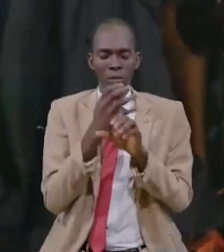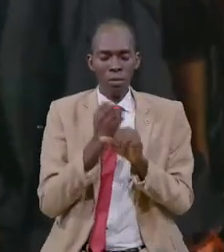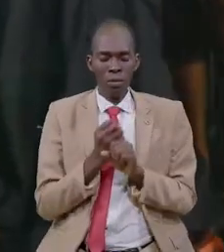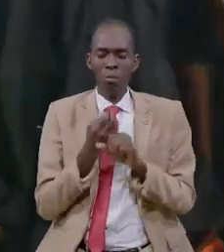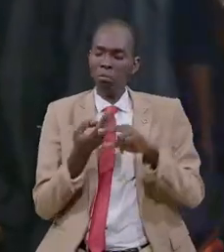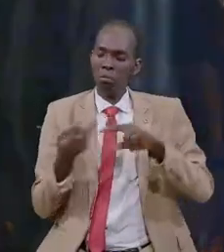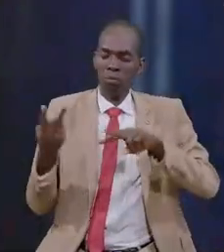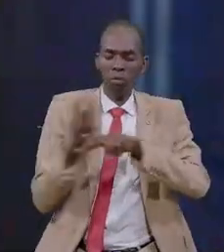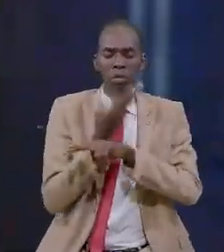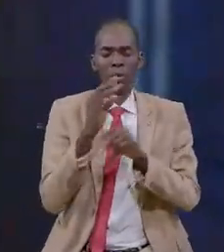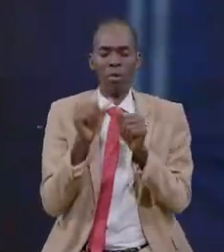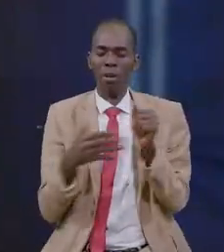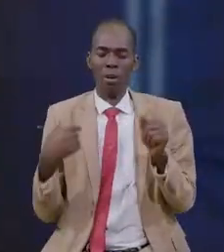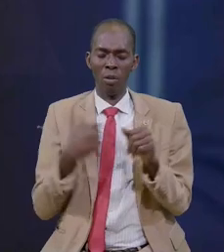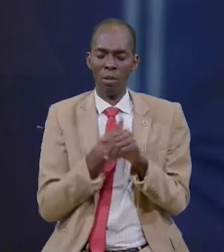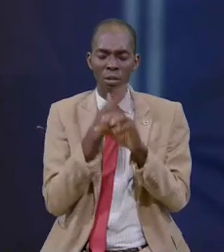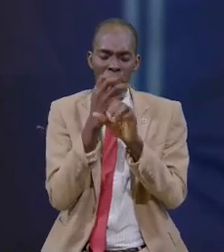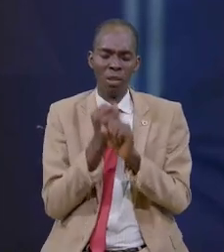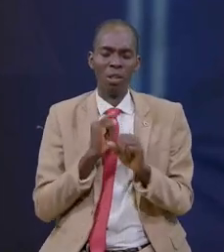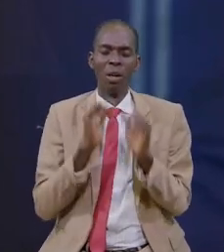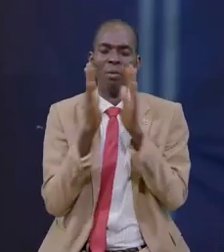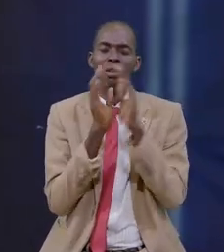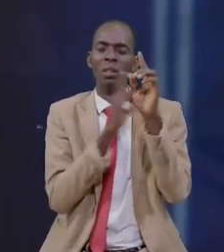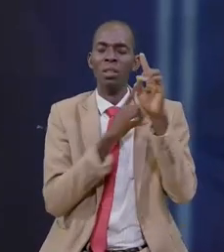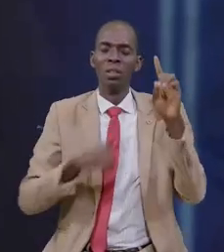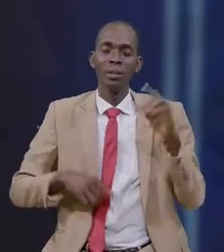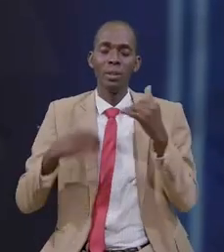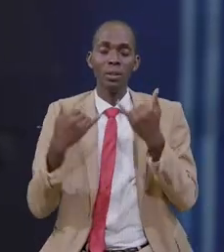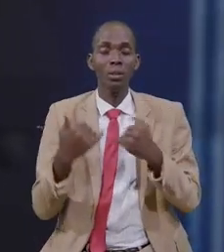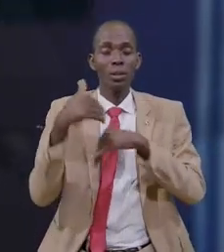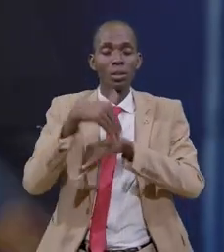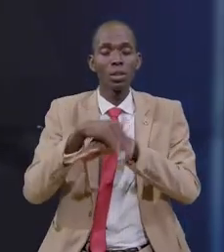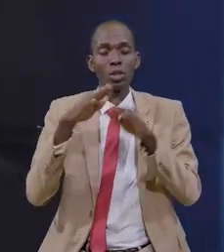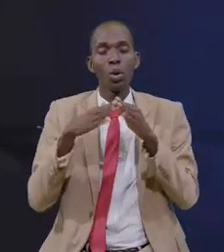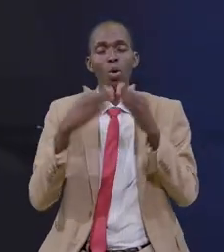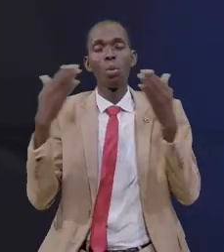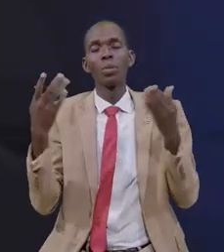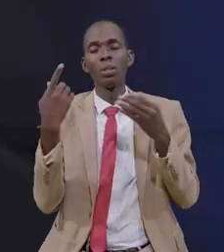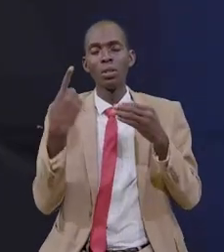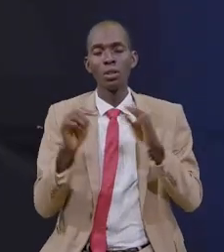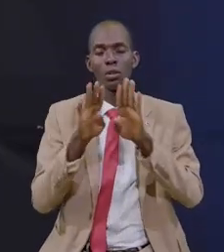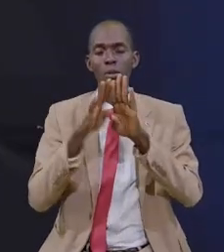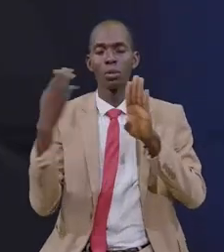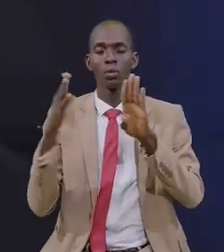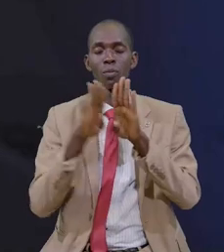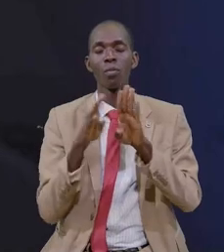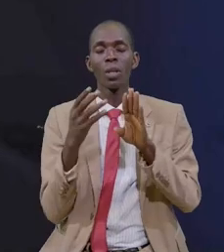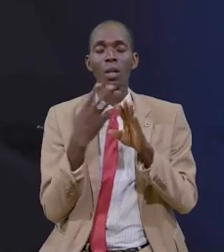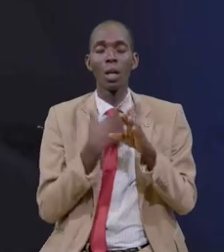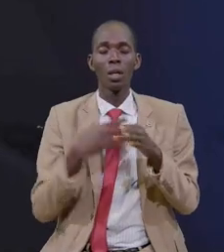de tout ce que nous avons eu. Et je prie, Seigneur, que ce soit, ouvre les écluses et les portes des